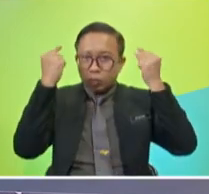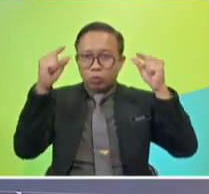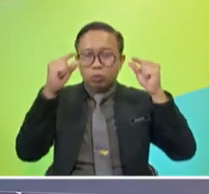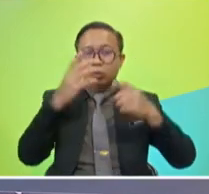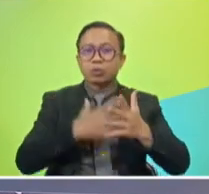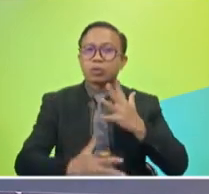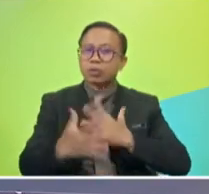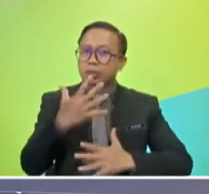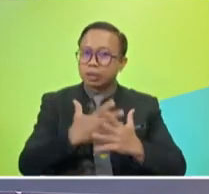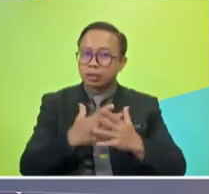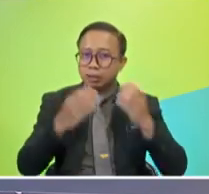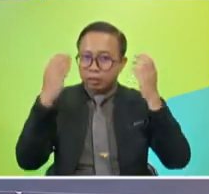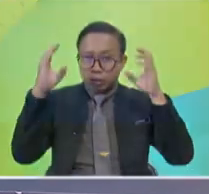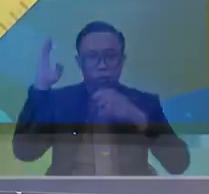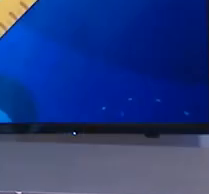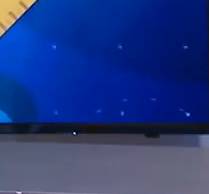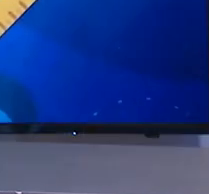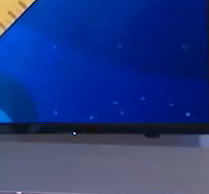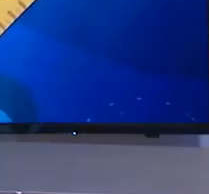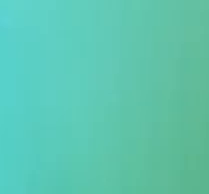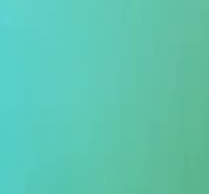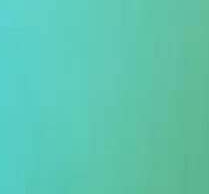guru bahasa Arab